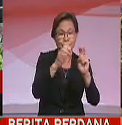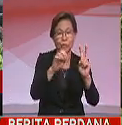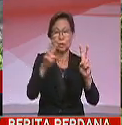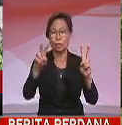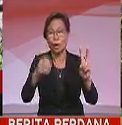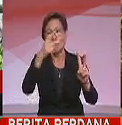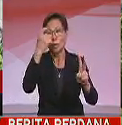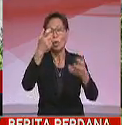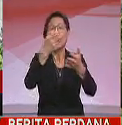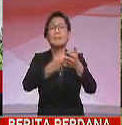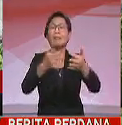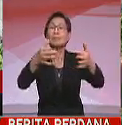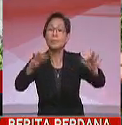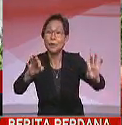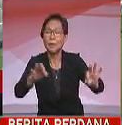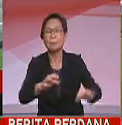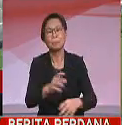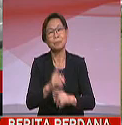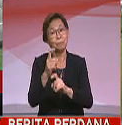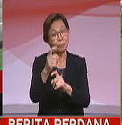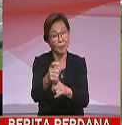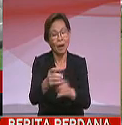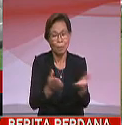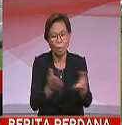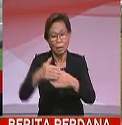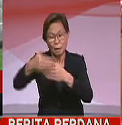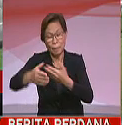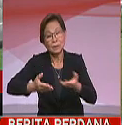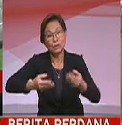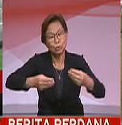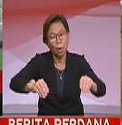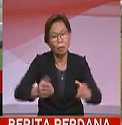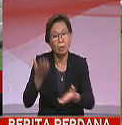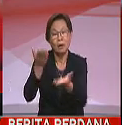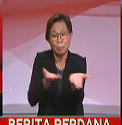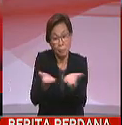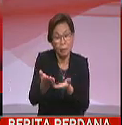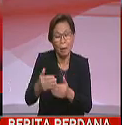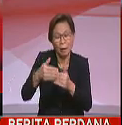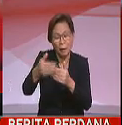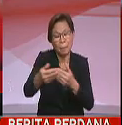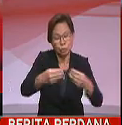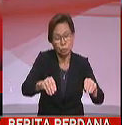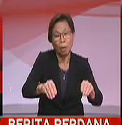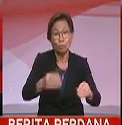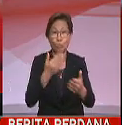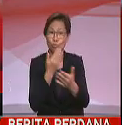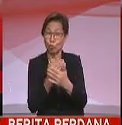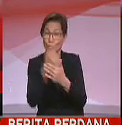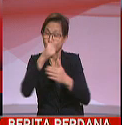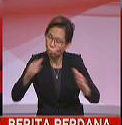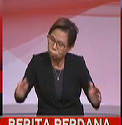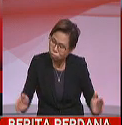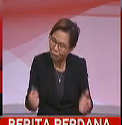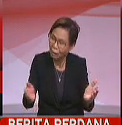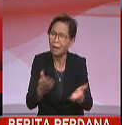pengecualian berkenaan diberikan. Selain itu, perkhidmatan selepas jualan yang ditawar yang lebih kompetitif turut dilihat mampu memberi galakan